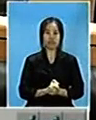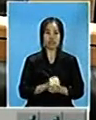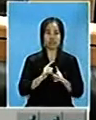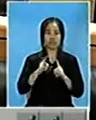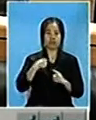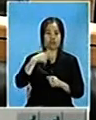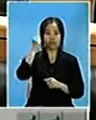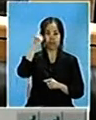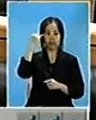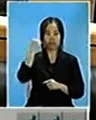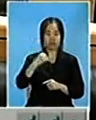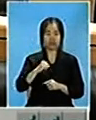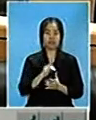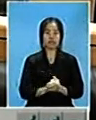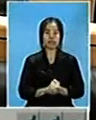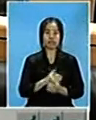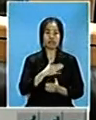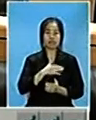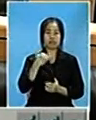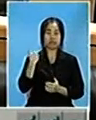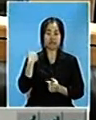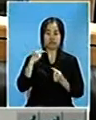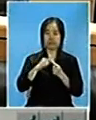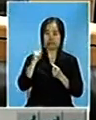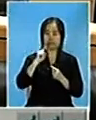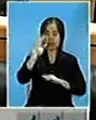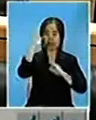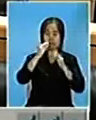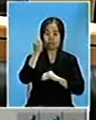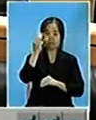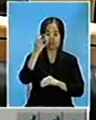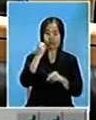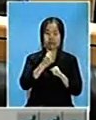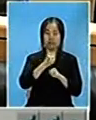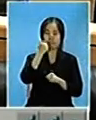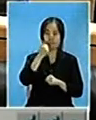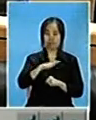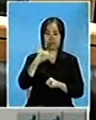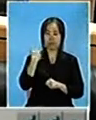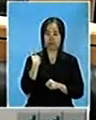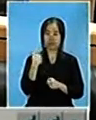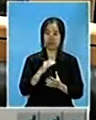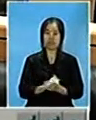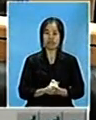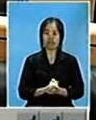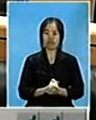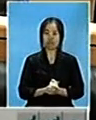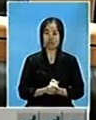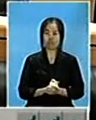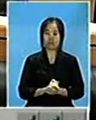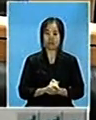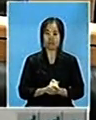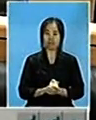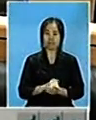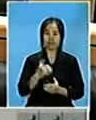ดเราเข้าใจว่าเมื่อเรามาจากเสียงข้างมากเนี่ยใครทำอะไรเราไม่ได้ศาลทำอะไรเราไม่ได้มันมีบ